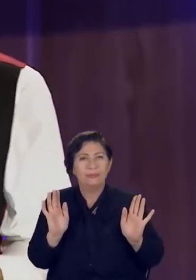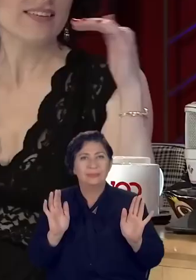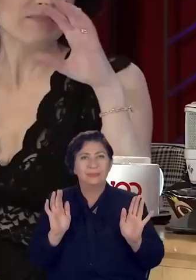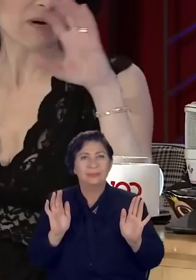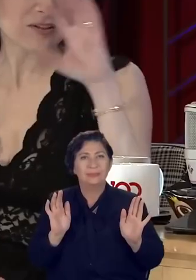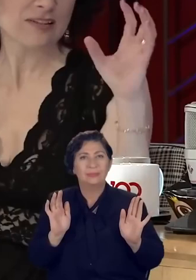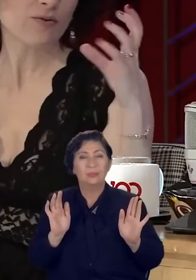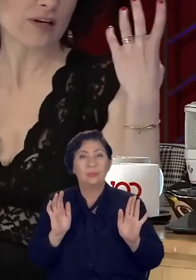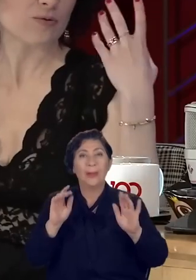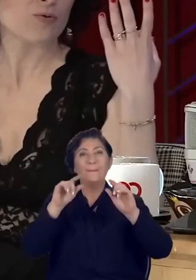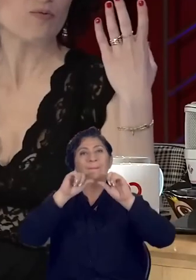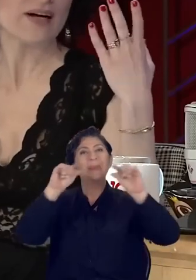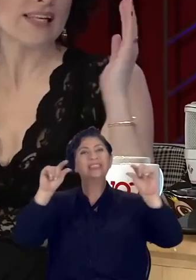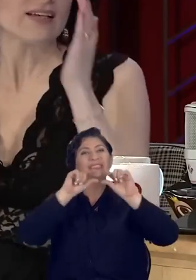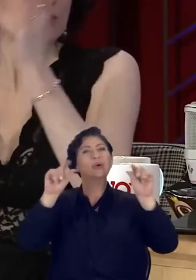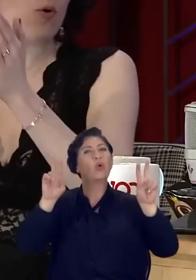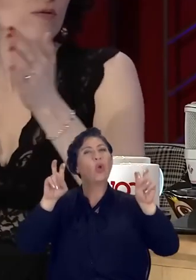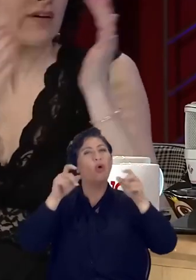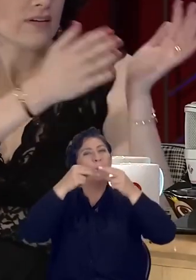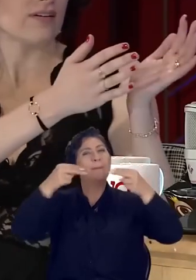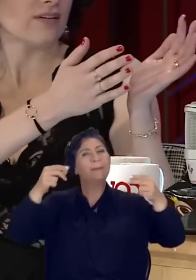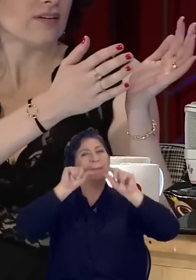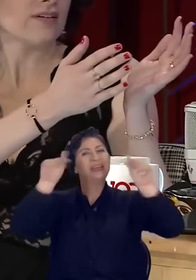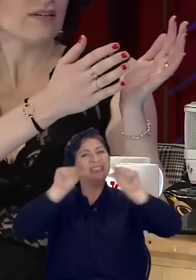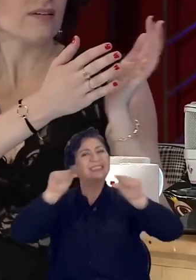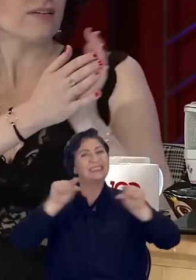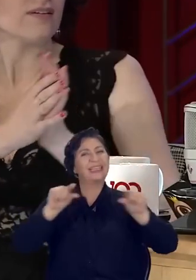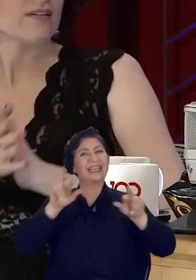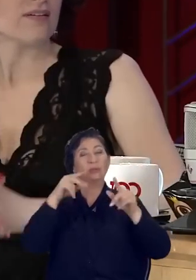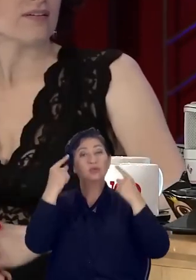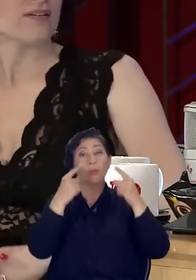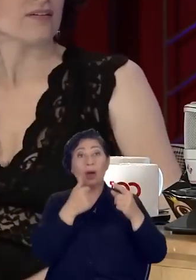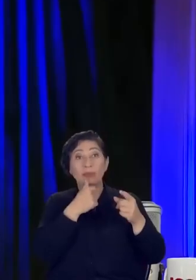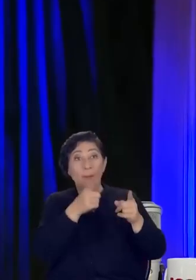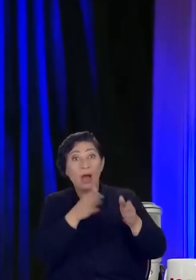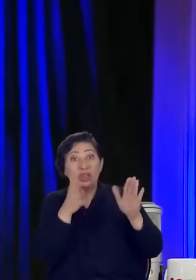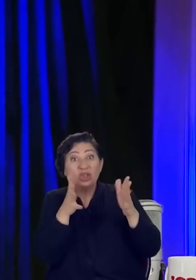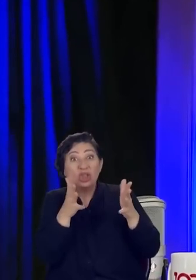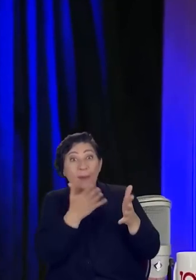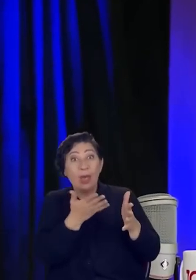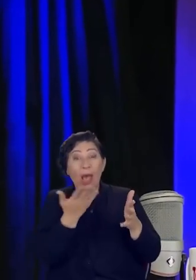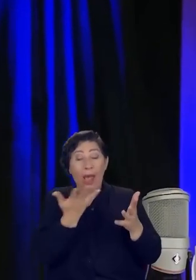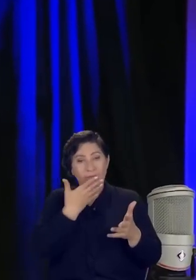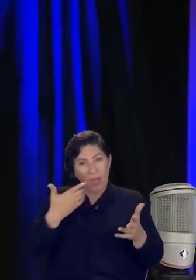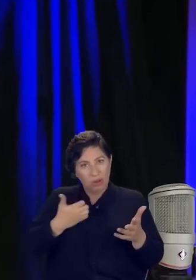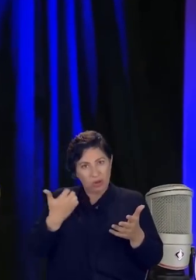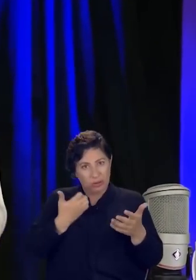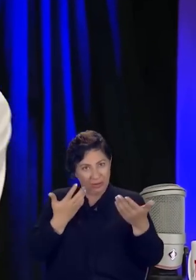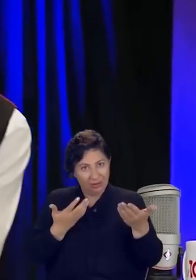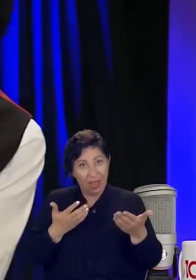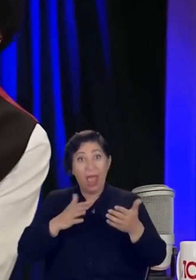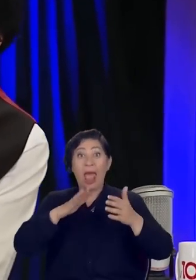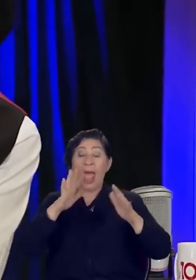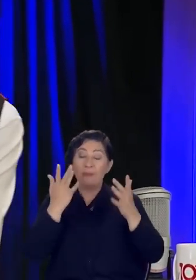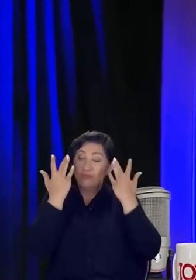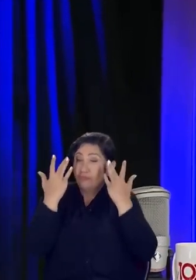yani. Onlar yani başlıklar olarak düşündüm ben. İlla spor ve... Ama adam acayip bir adam. Yani hem yakışıklı,